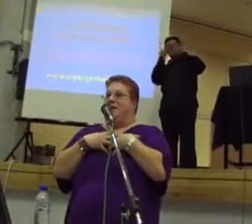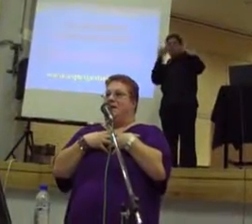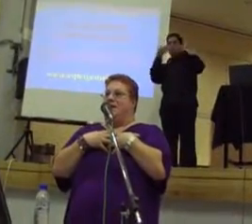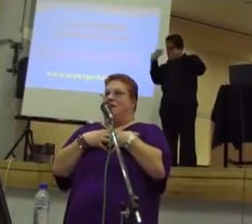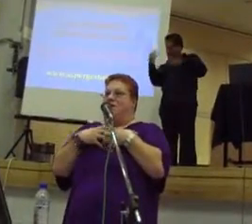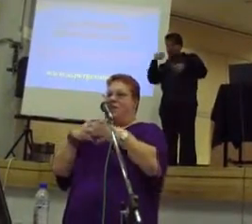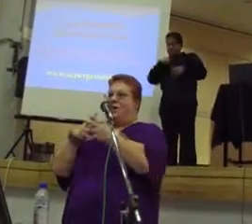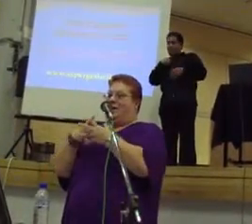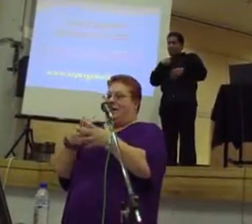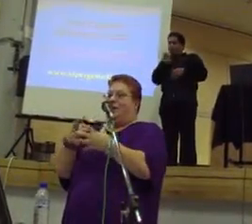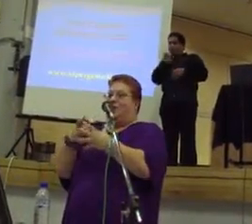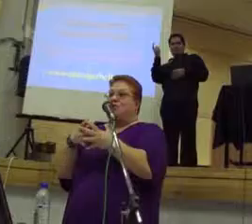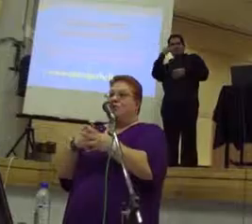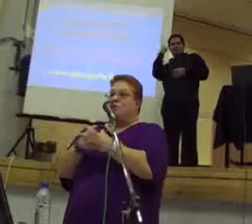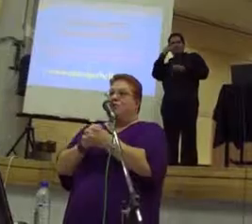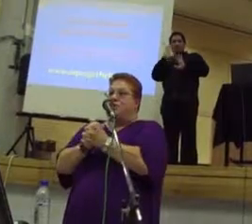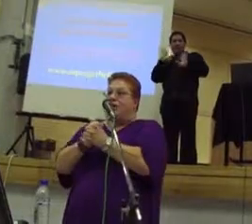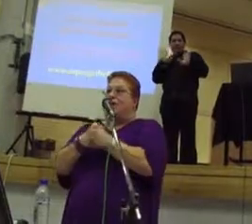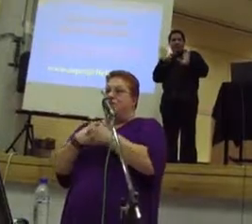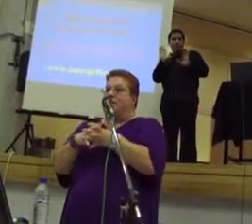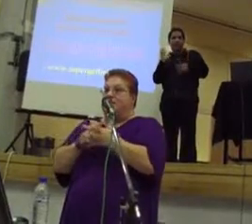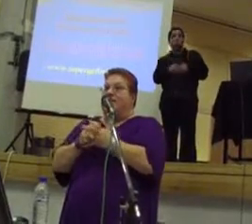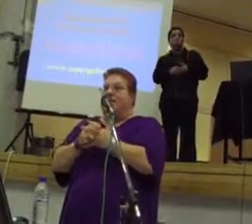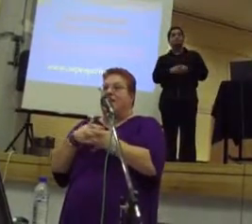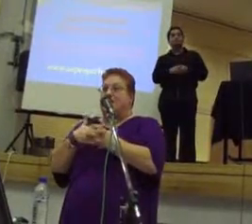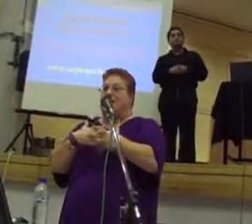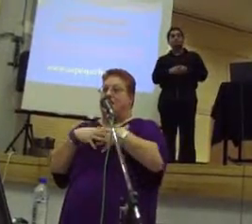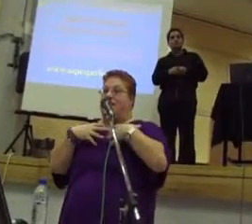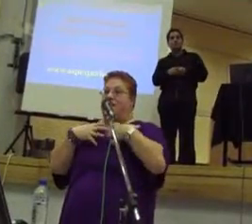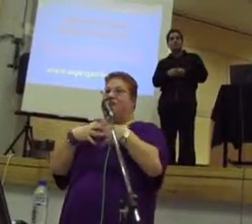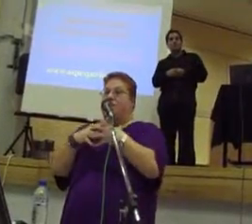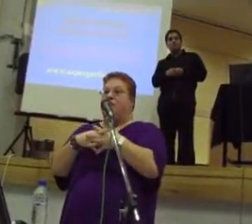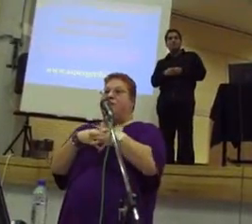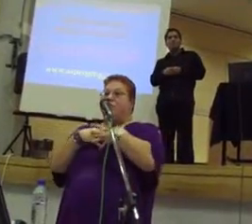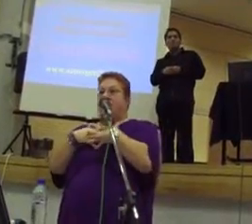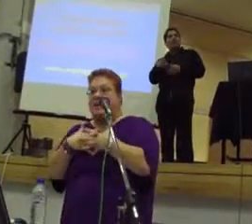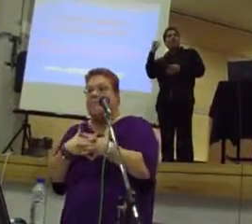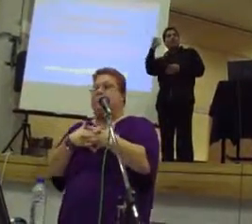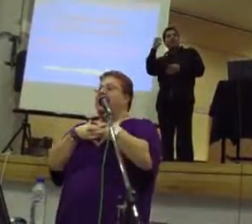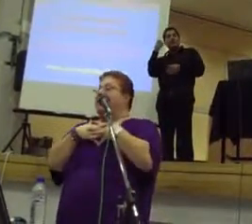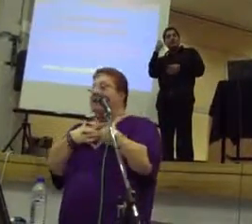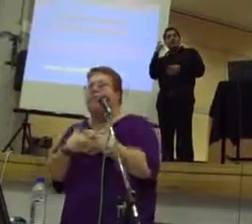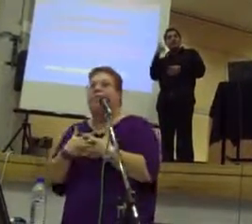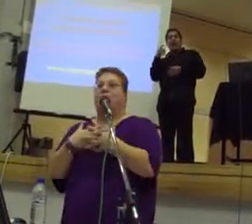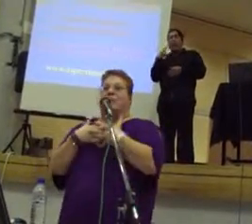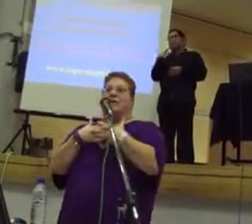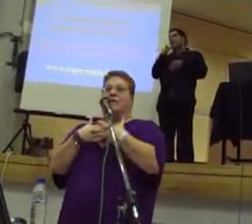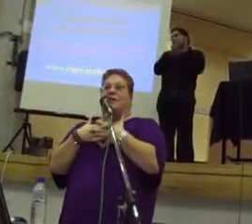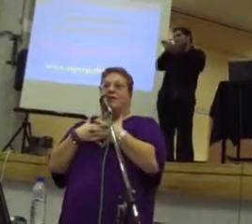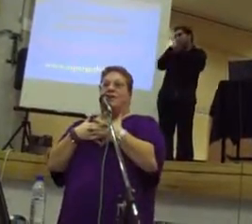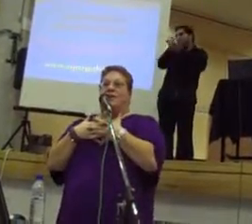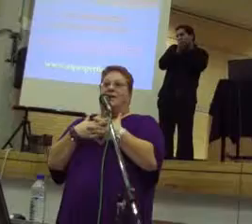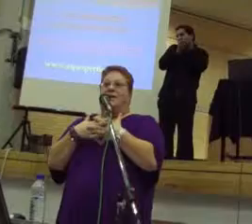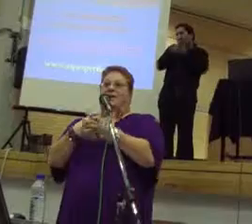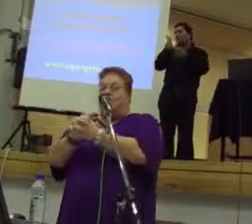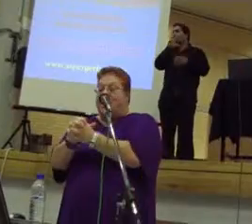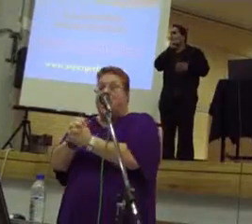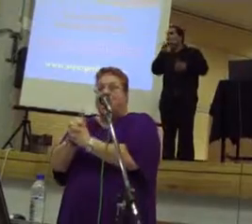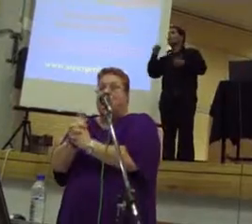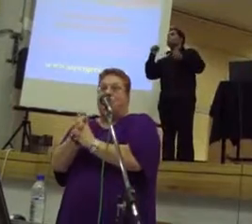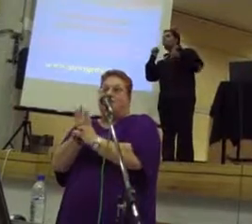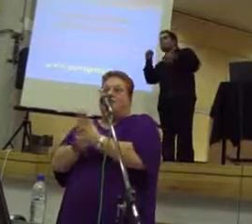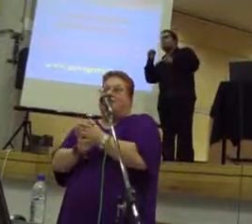νομίζετε, το ότι όσο σας μιλούσα έκρυβα τα χέρια μου, είναι το ίδιο για έναν που κάνει αυτό.